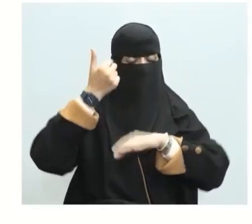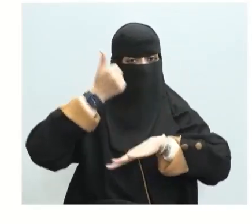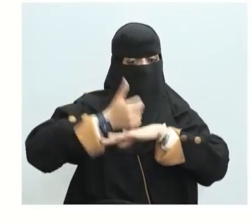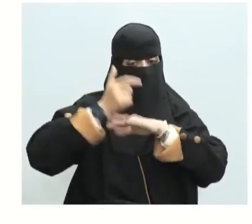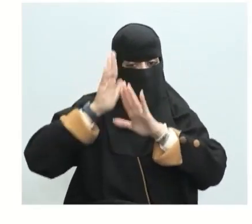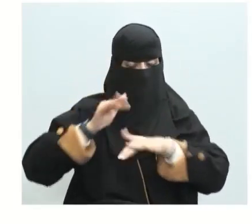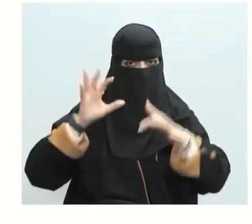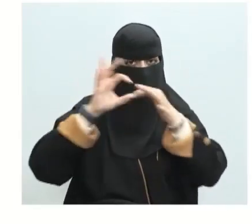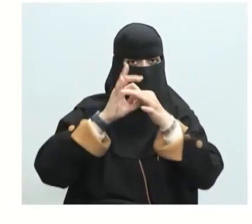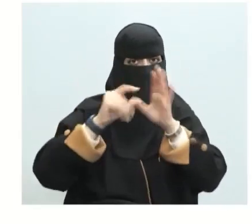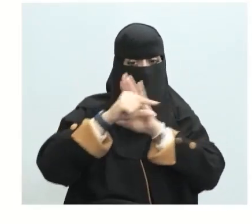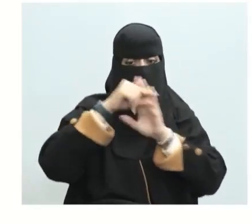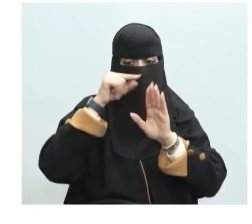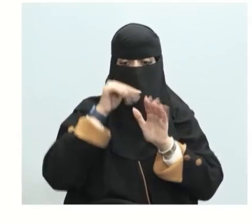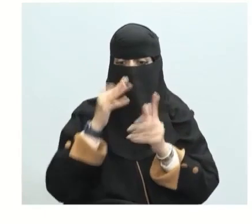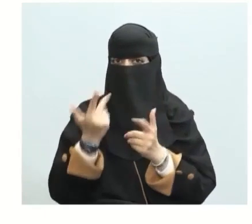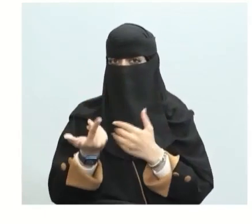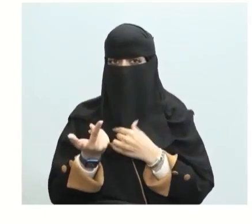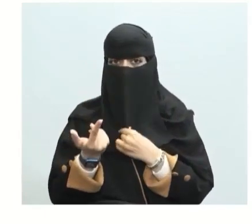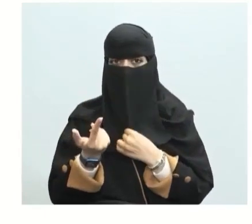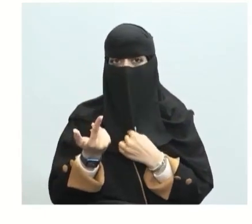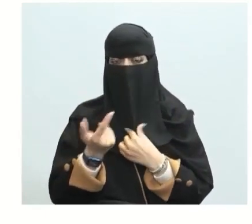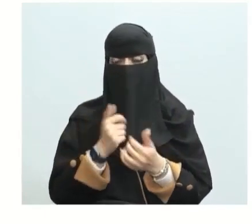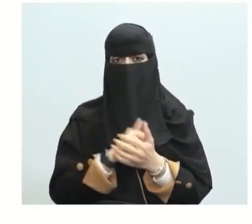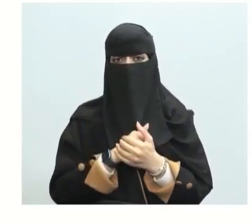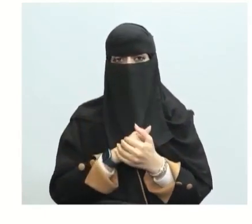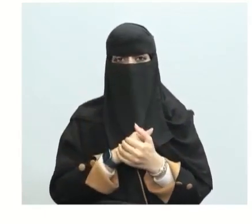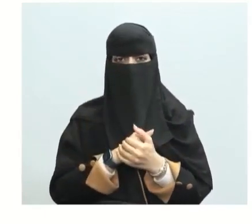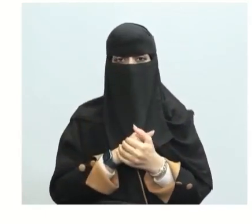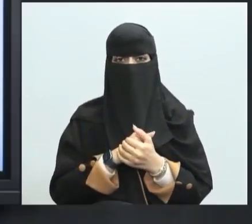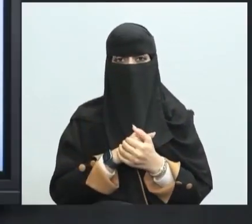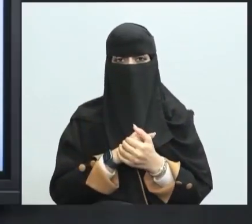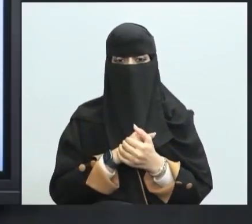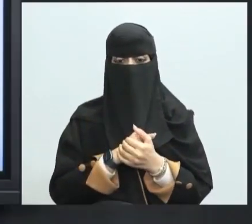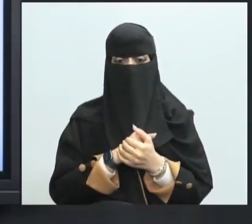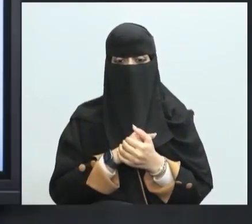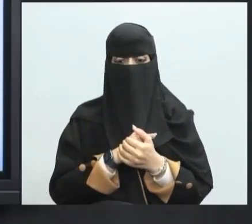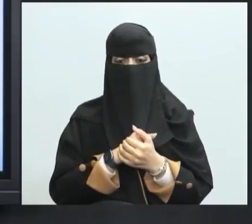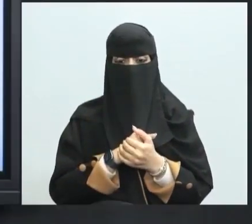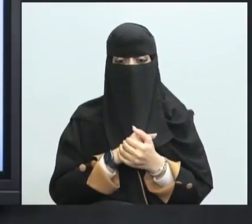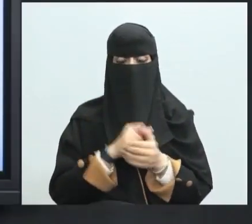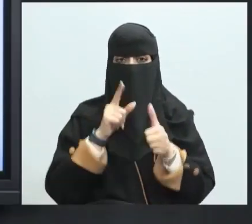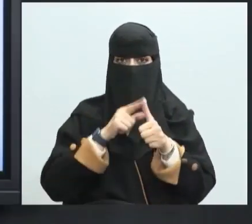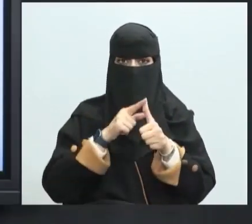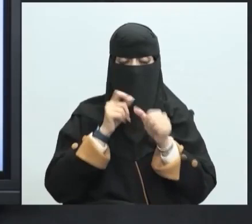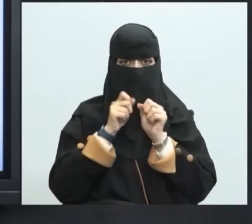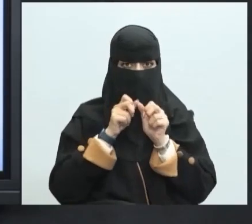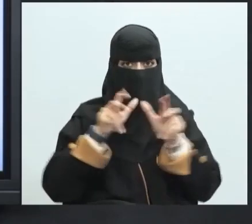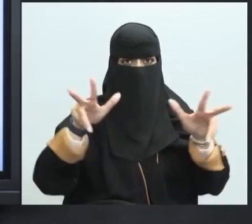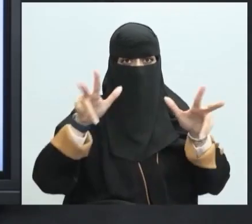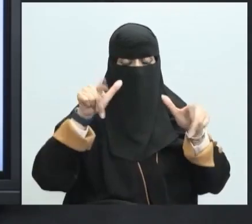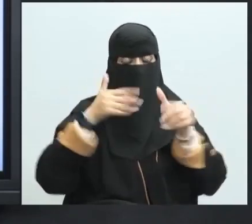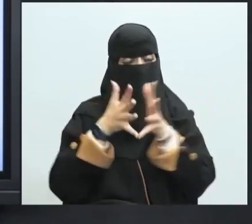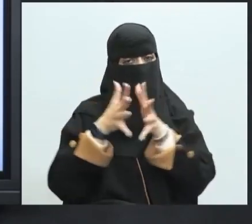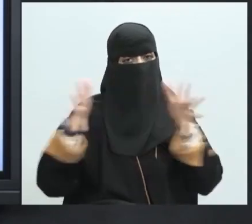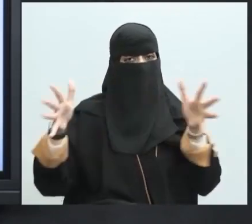ستذكر بعض المعلومات والافكار الاساسيه الموضوع جميل هنا ستذكر نقول مثلا اولا الانتشار